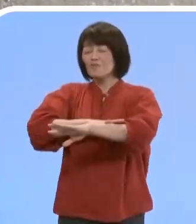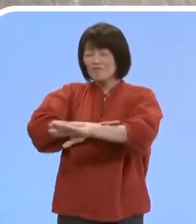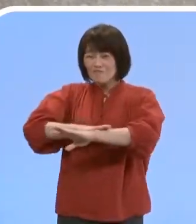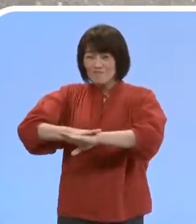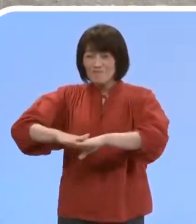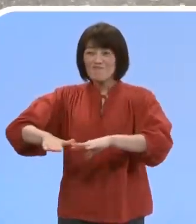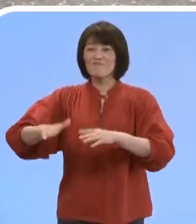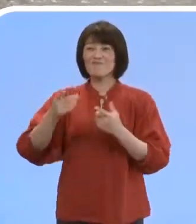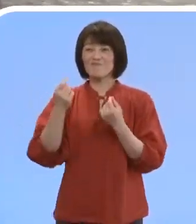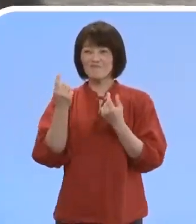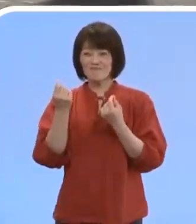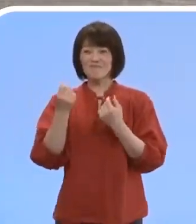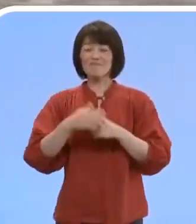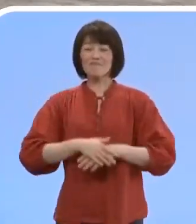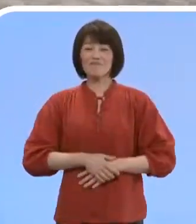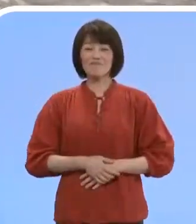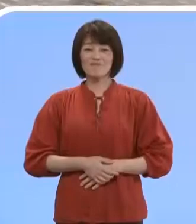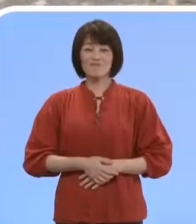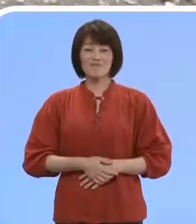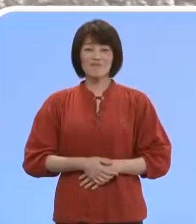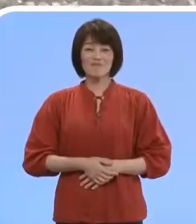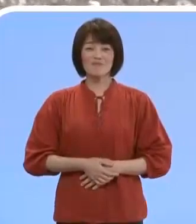あ、お上手お上手。